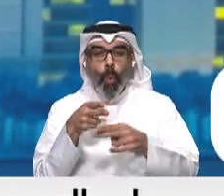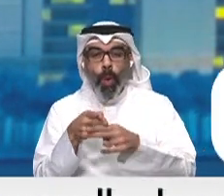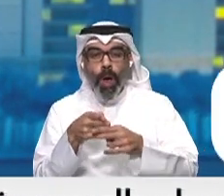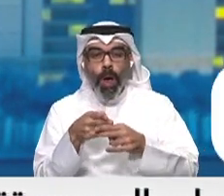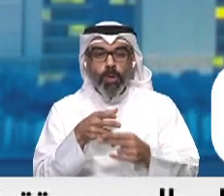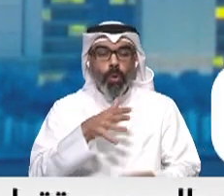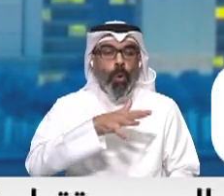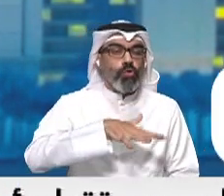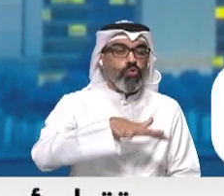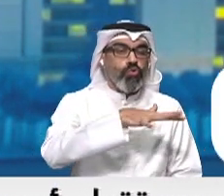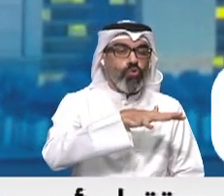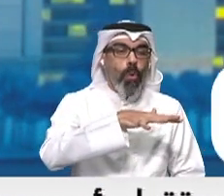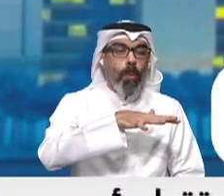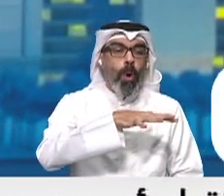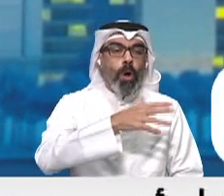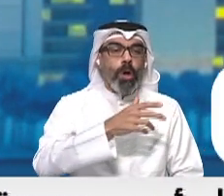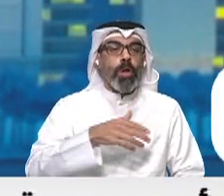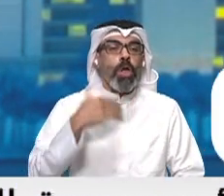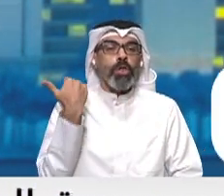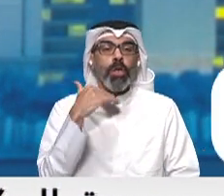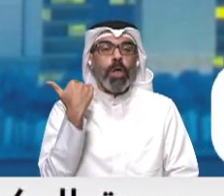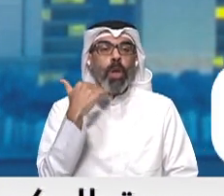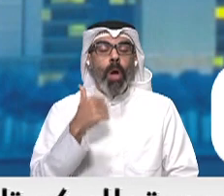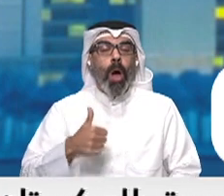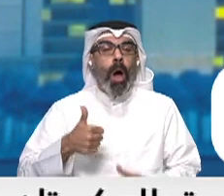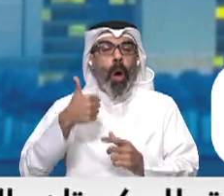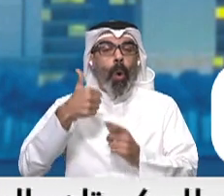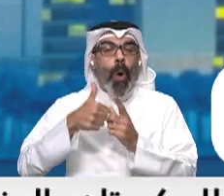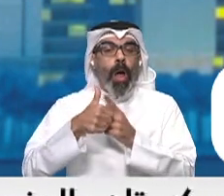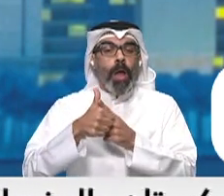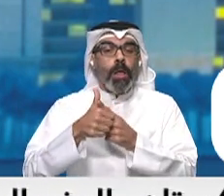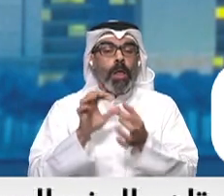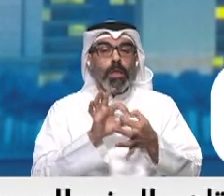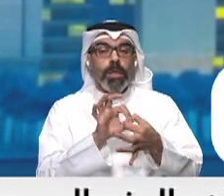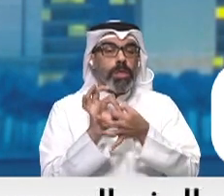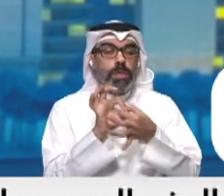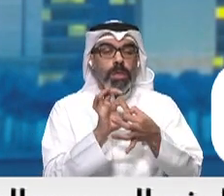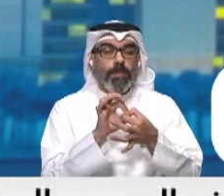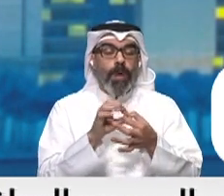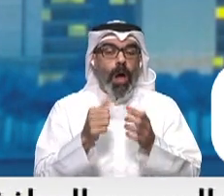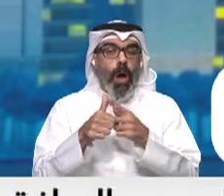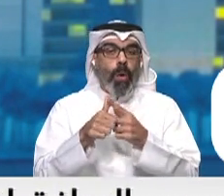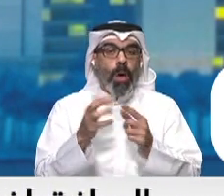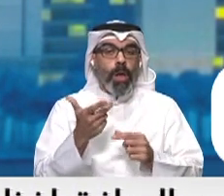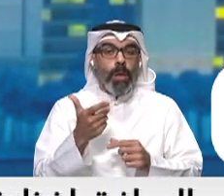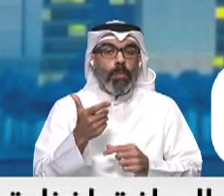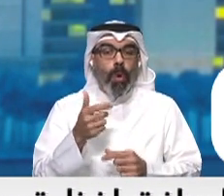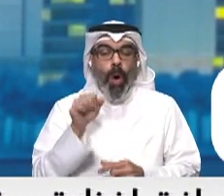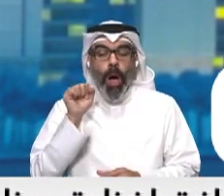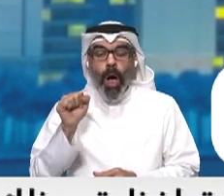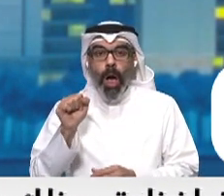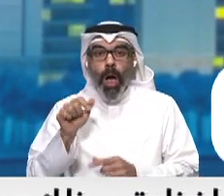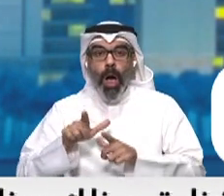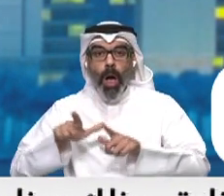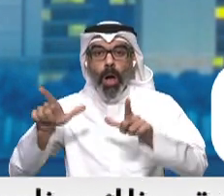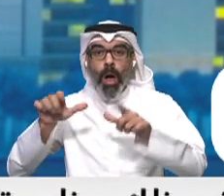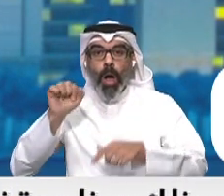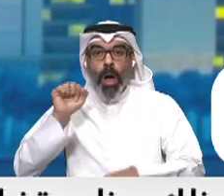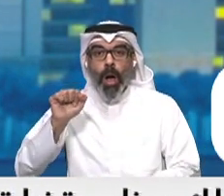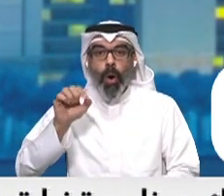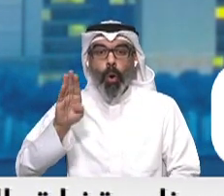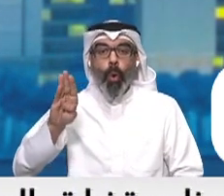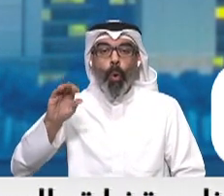الصديقه وهي كما يلي اولا اتفاقيه تعاون بين وكاله الانباء الكويتيه كونا